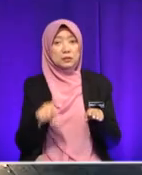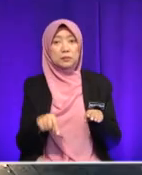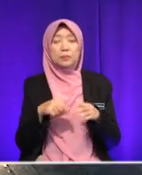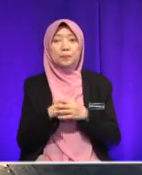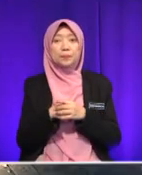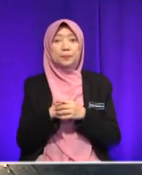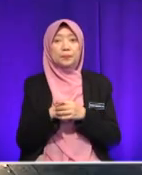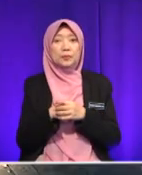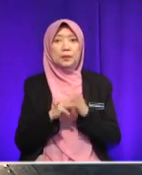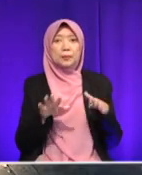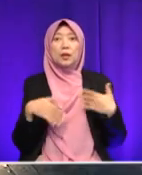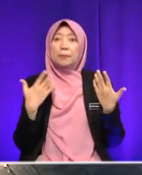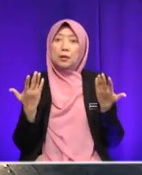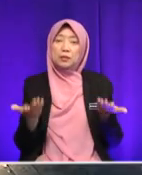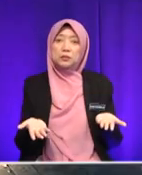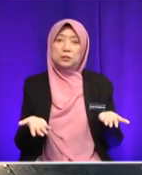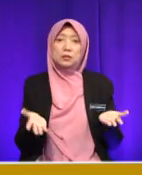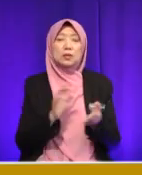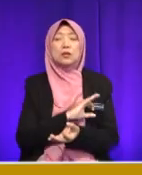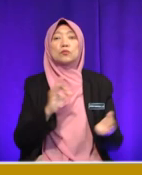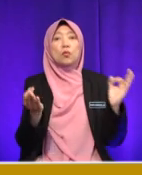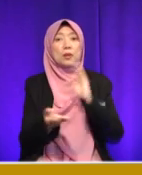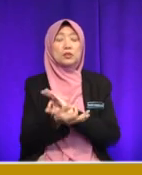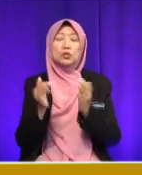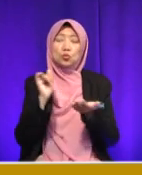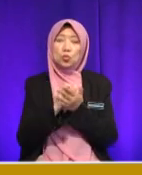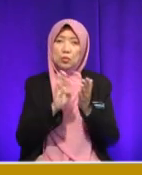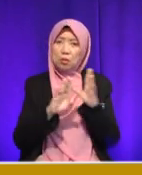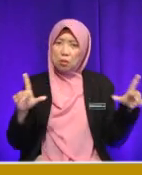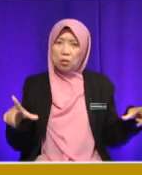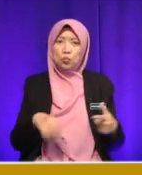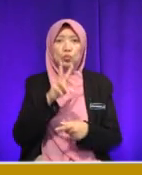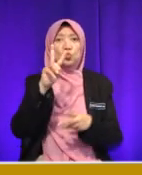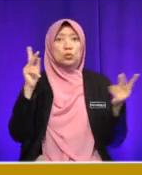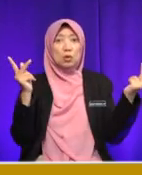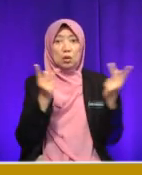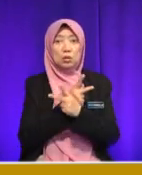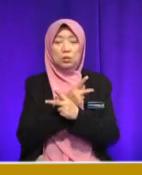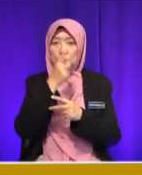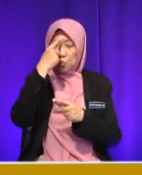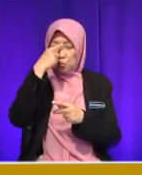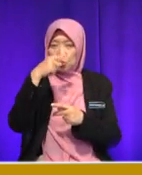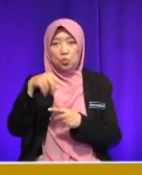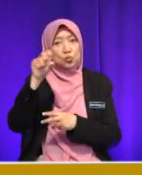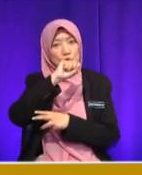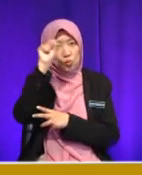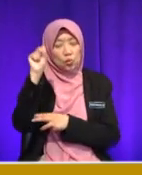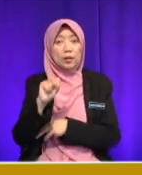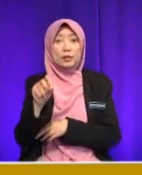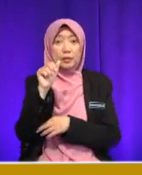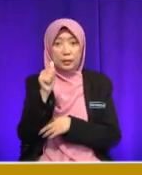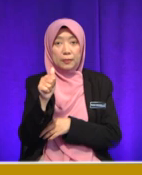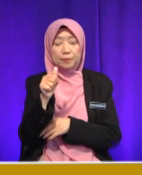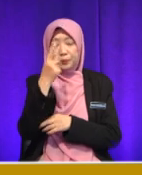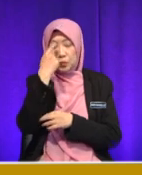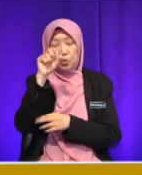anda boleh lihat bagaimana transformasi itu berlaku sebanyak 2 kali untuk soalan A, dan bagi untuk